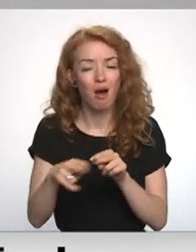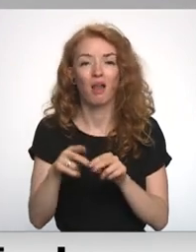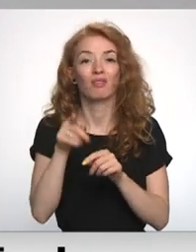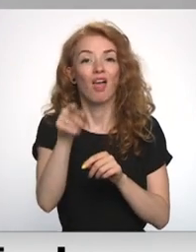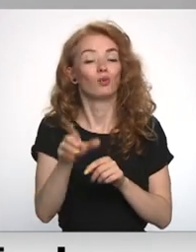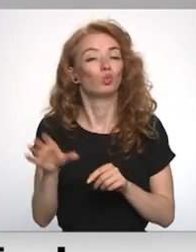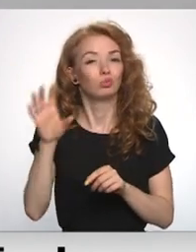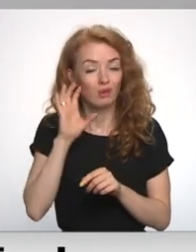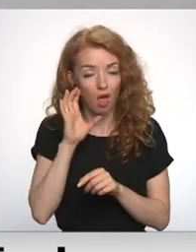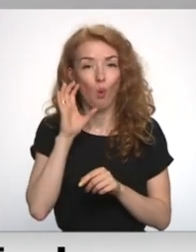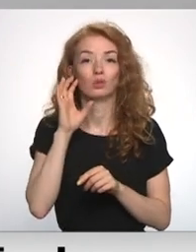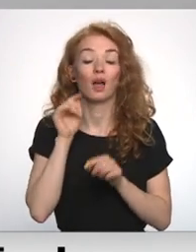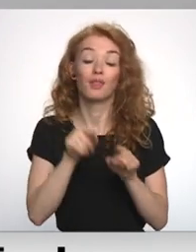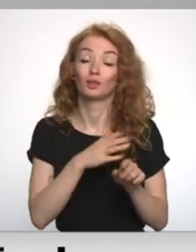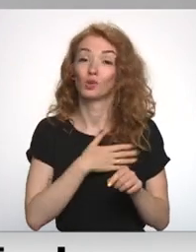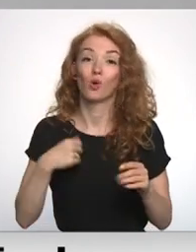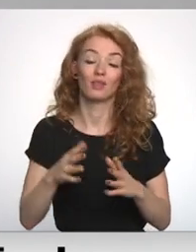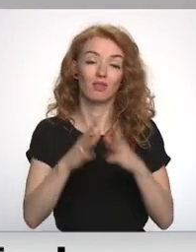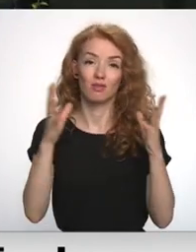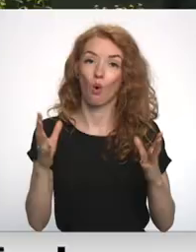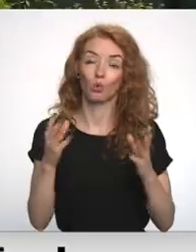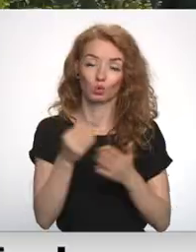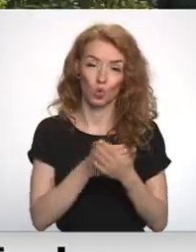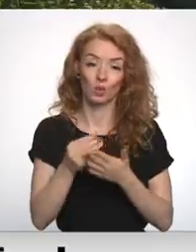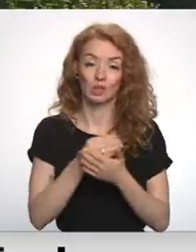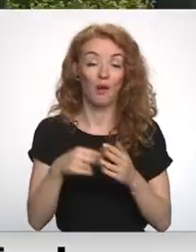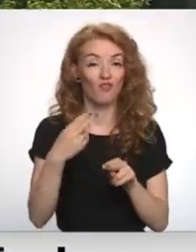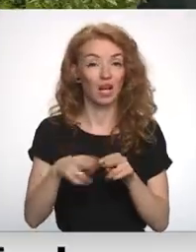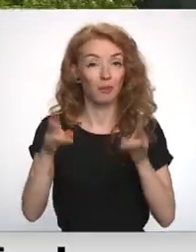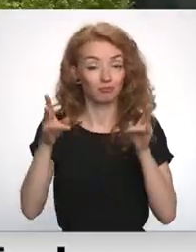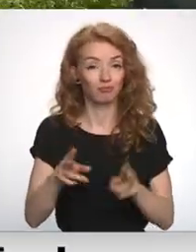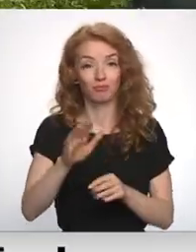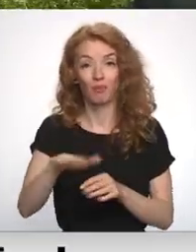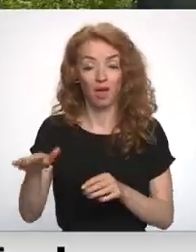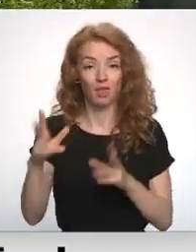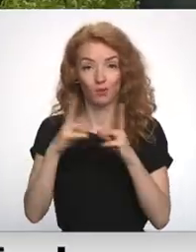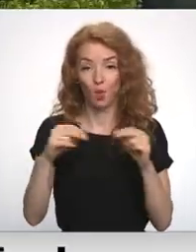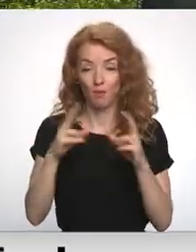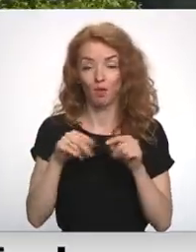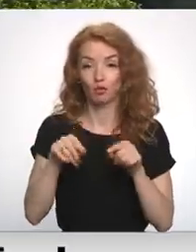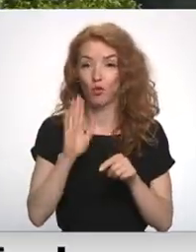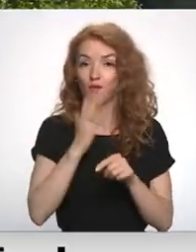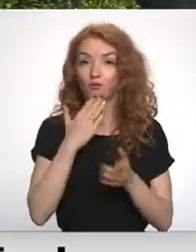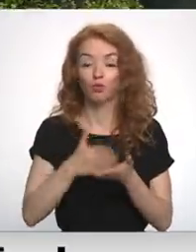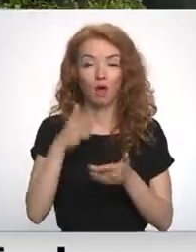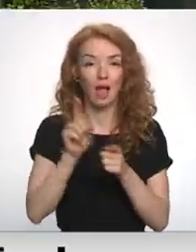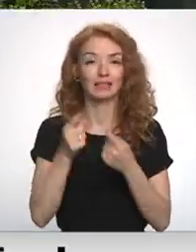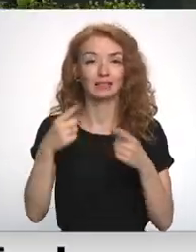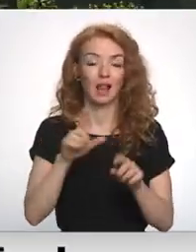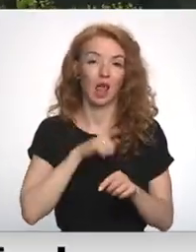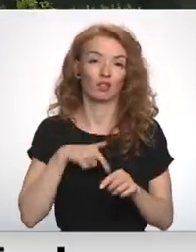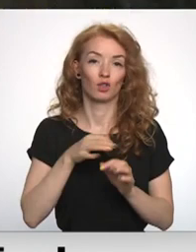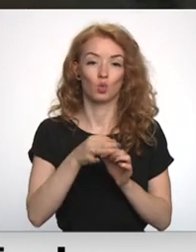uzklausa, es domāju, ka tas ļoti daudz ko nozīmē. Vardarbībā cietušajiem bērniem nometnes vēl šovasar notiks arī citos